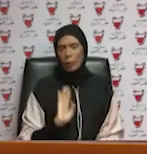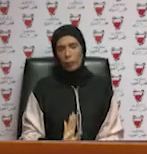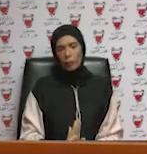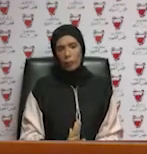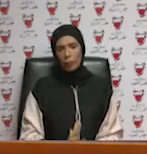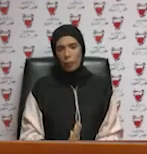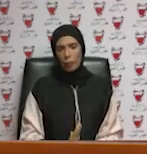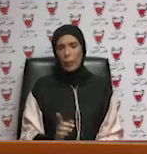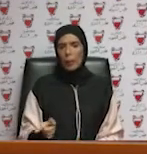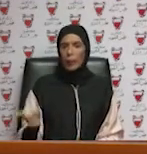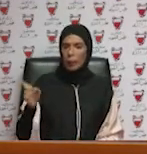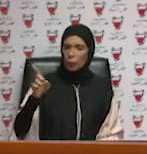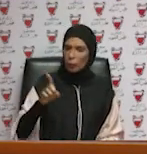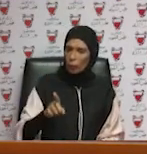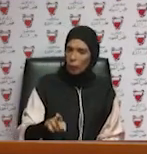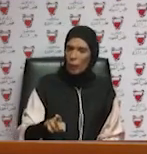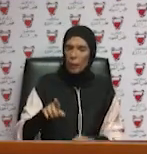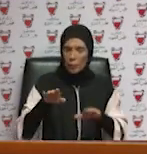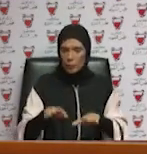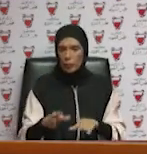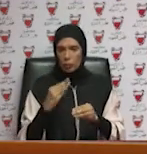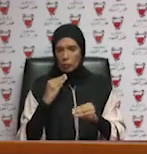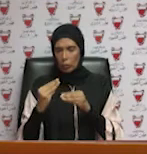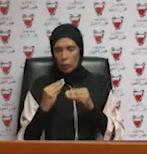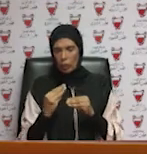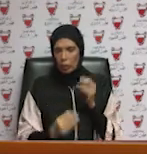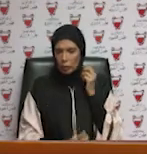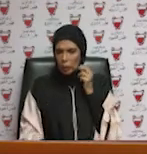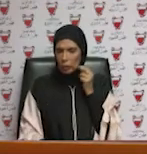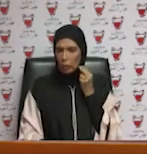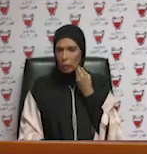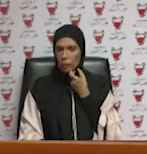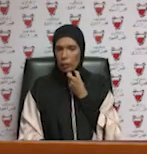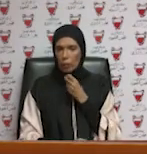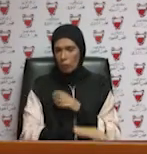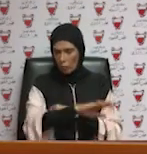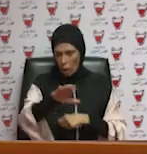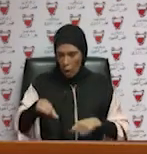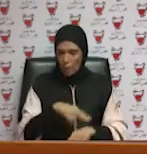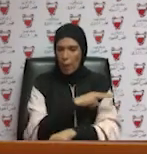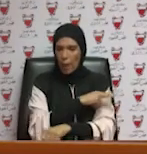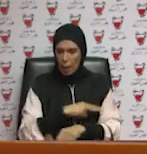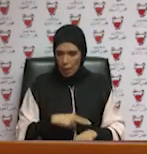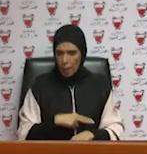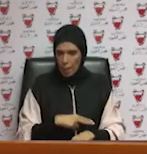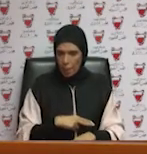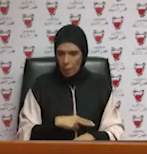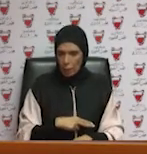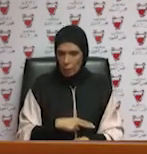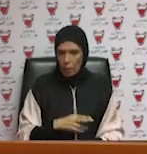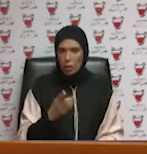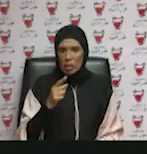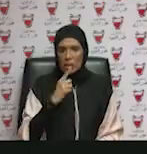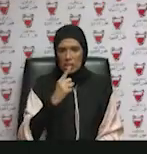بعد ذلك أتى إلى مجلس الشورى. مجلس الشورى بالأغلبية في الفصل في الدور